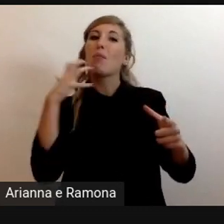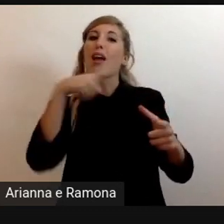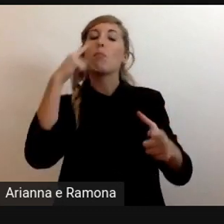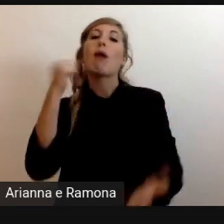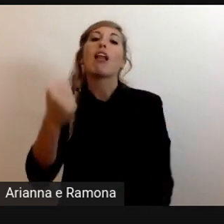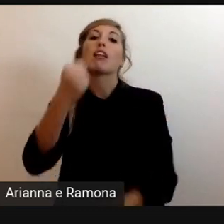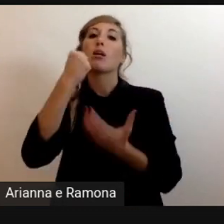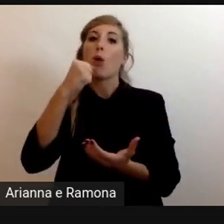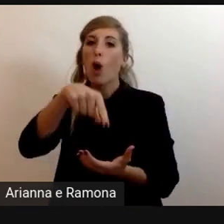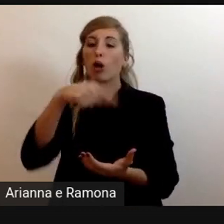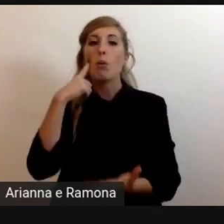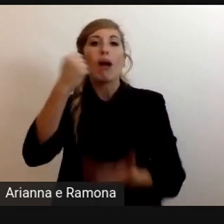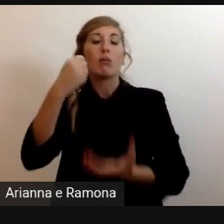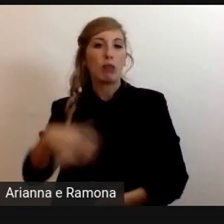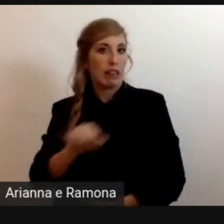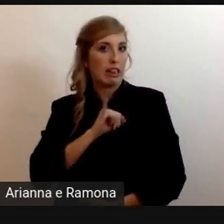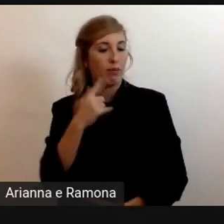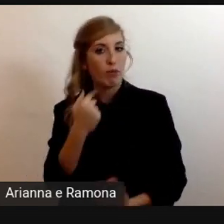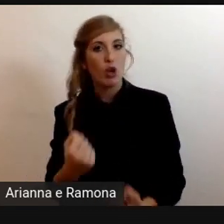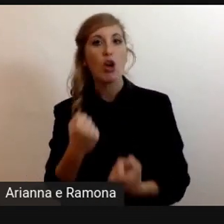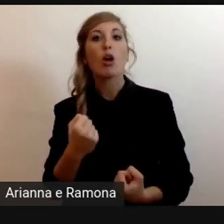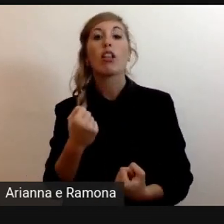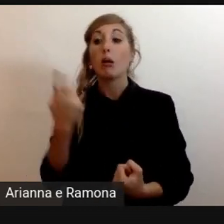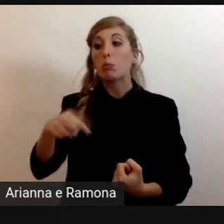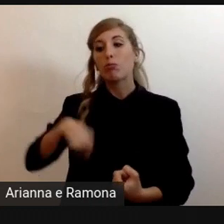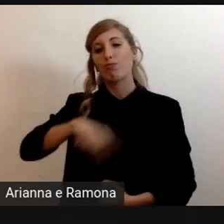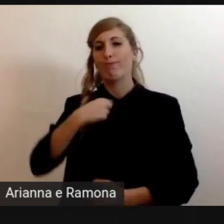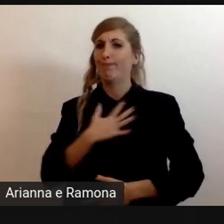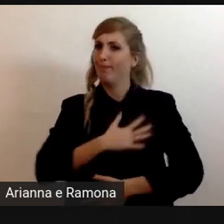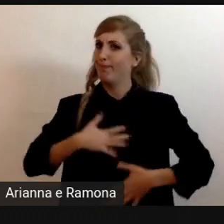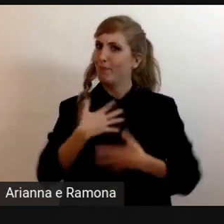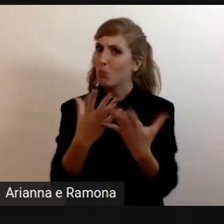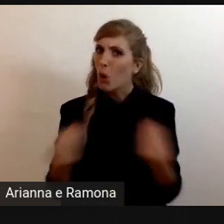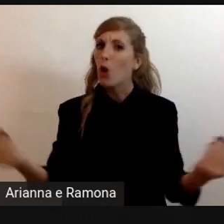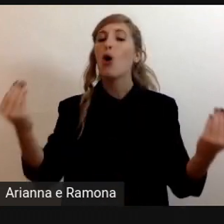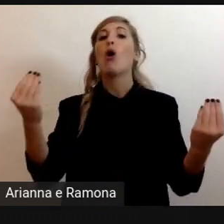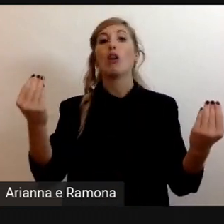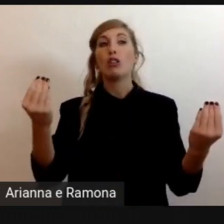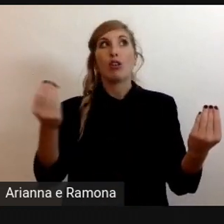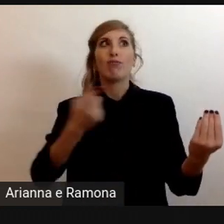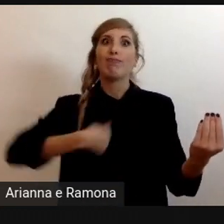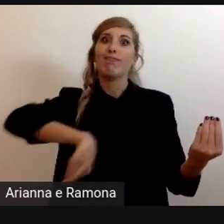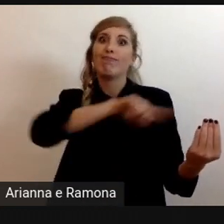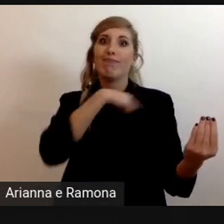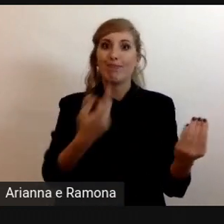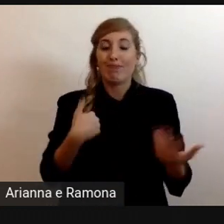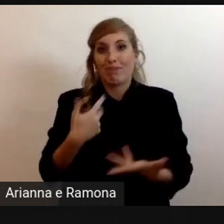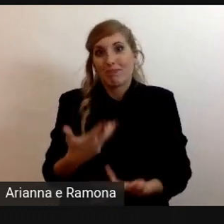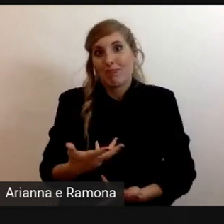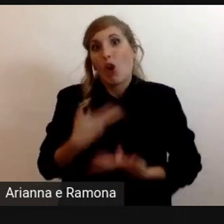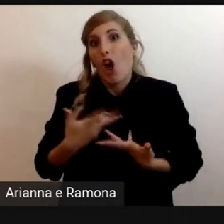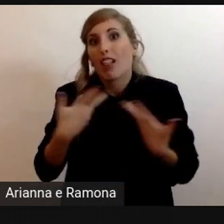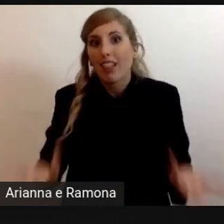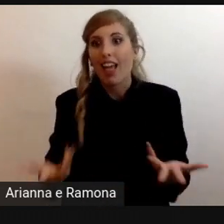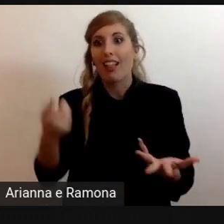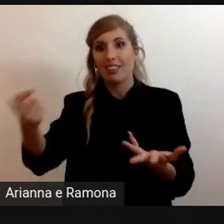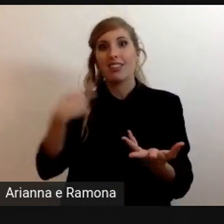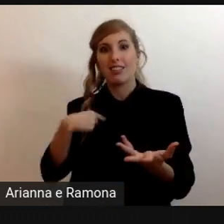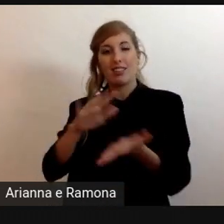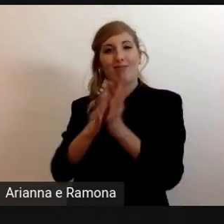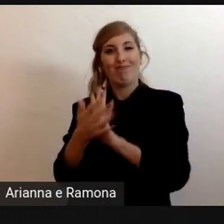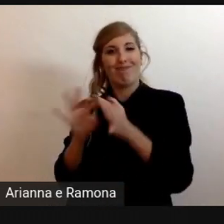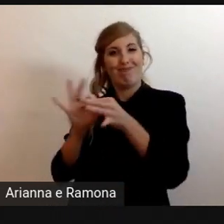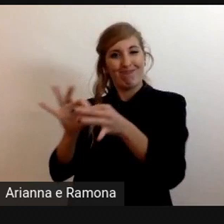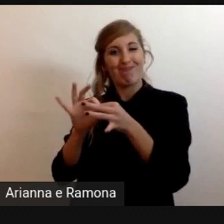identitario tutto questo noi lo apprezziamo molto e siamo molto contenti di questo di aver strutturato questo rapporto